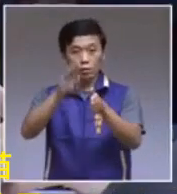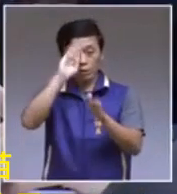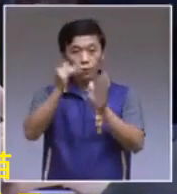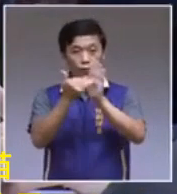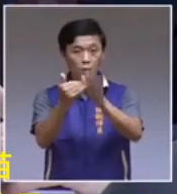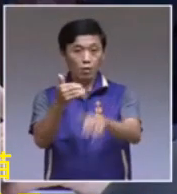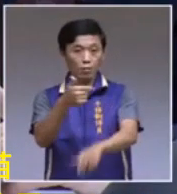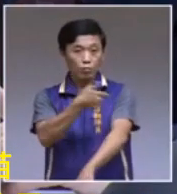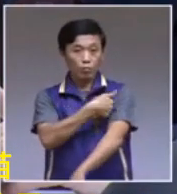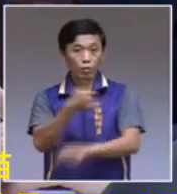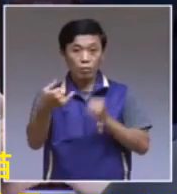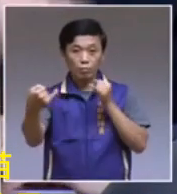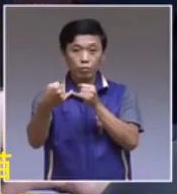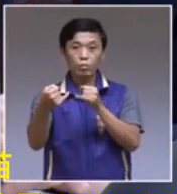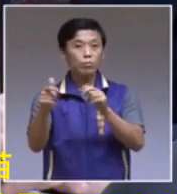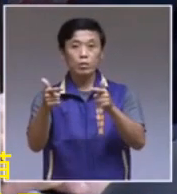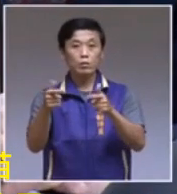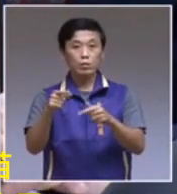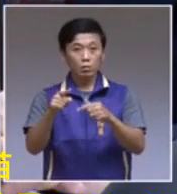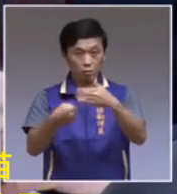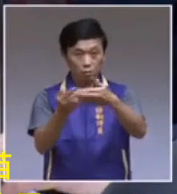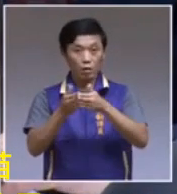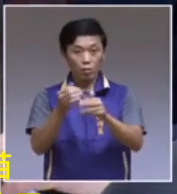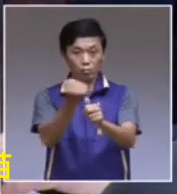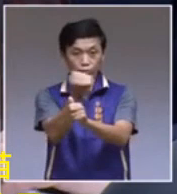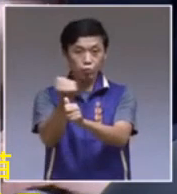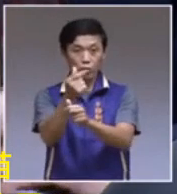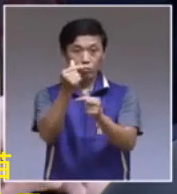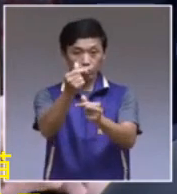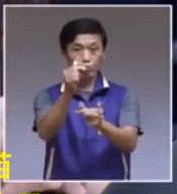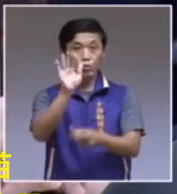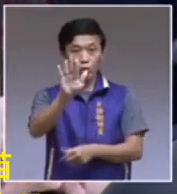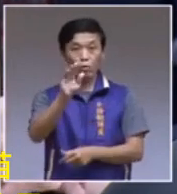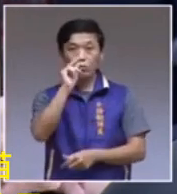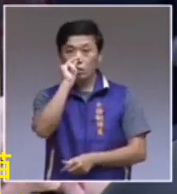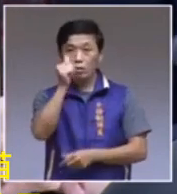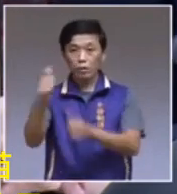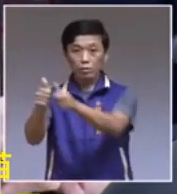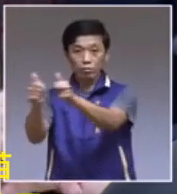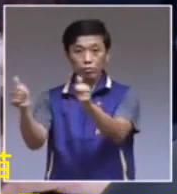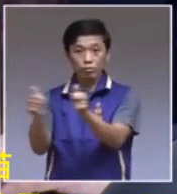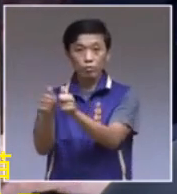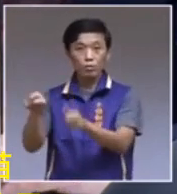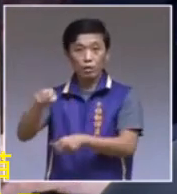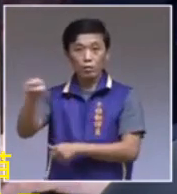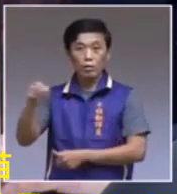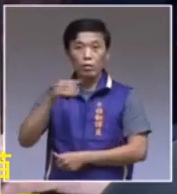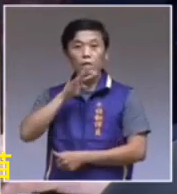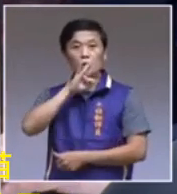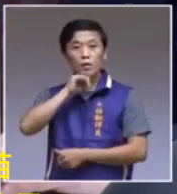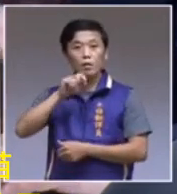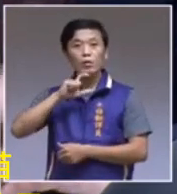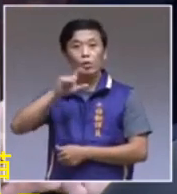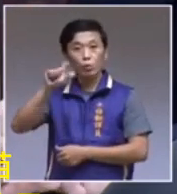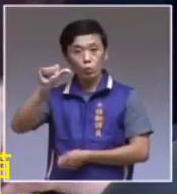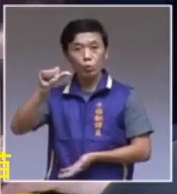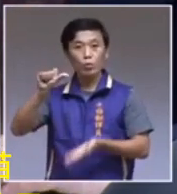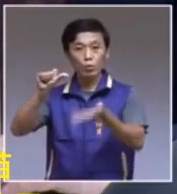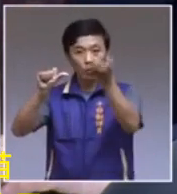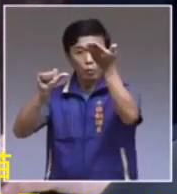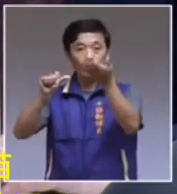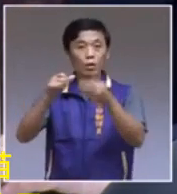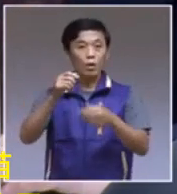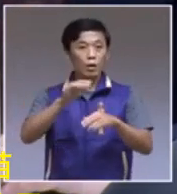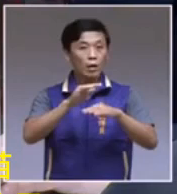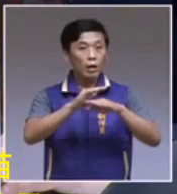要控制非常稳定哈，那尤其是男性年纪超过65岁，住在